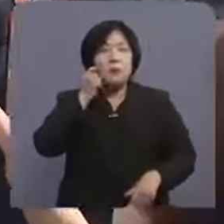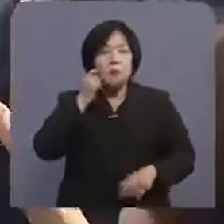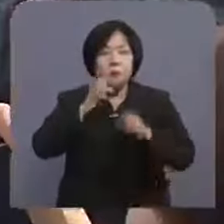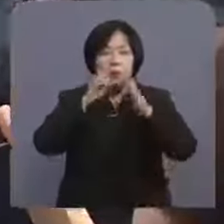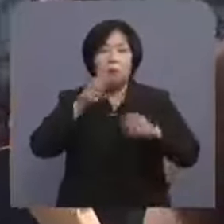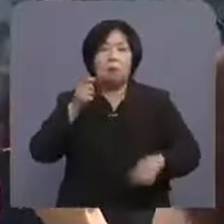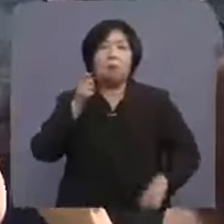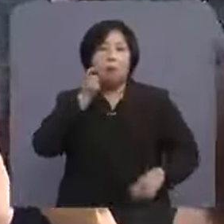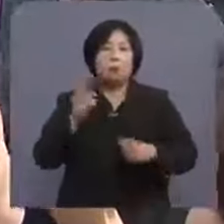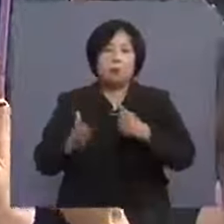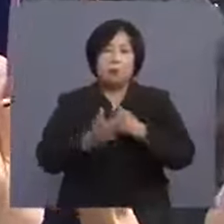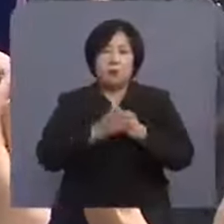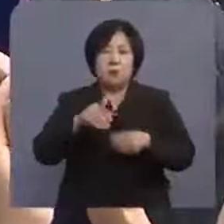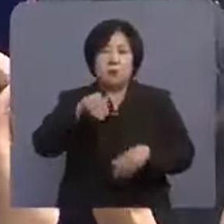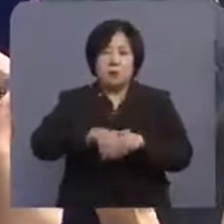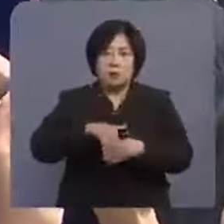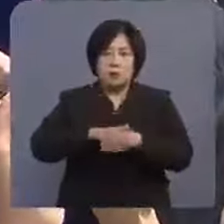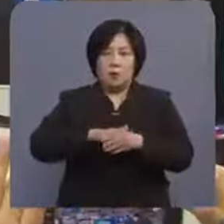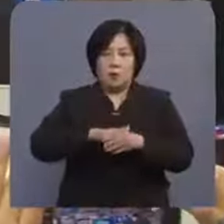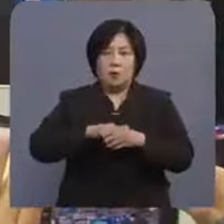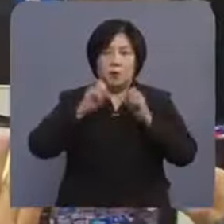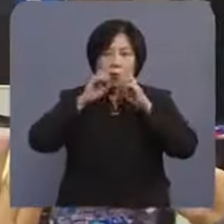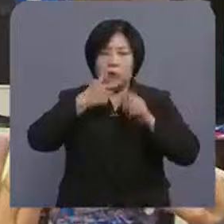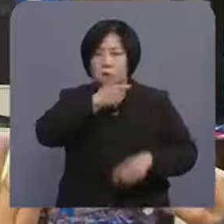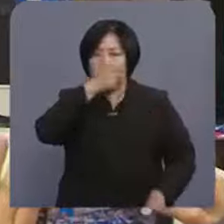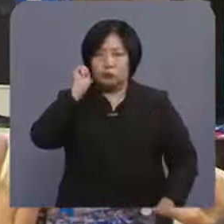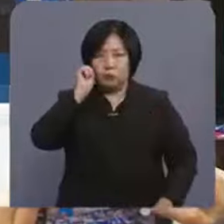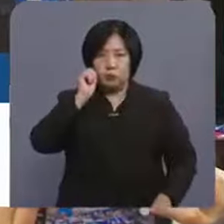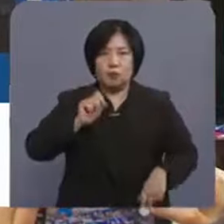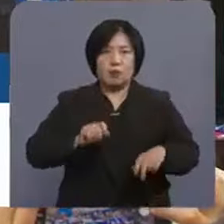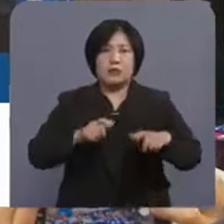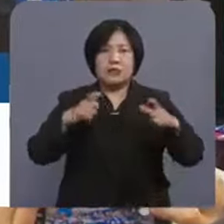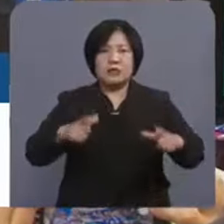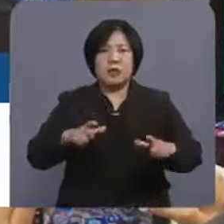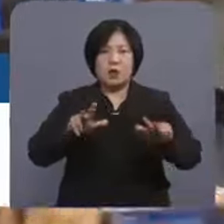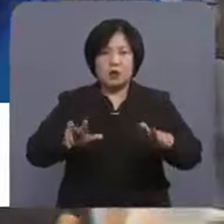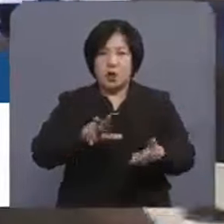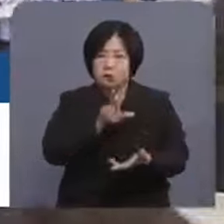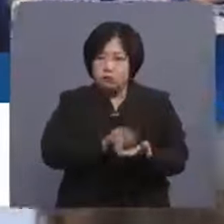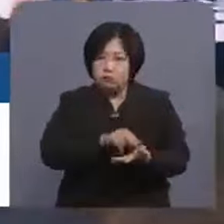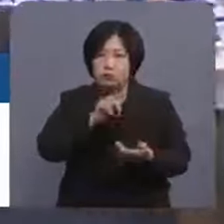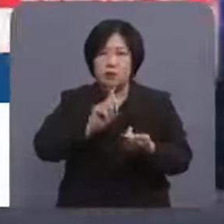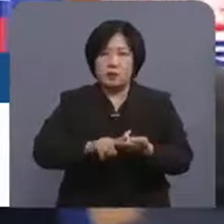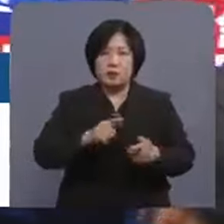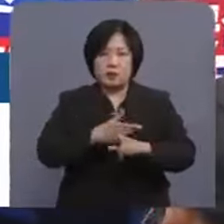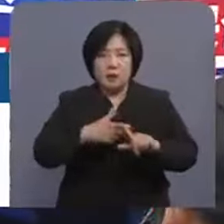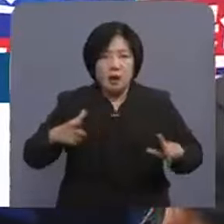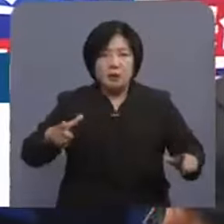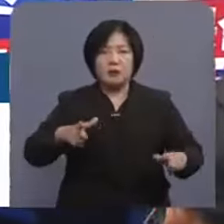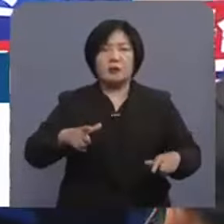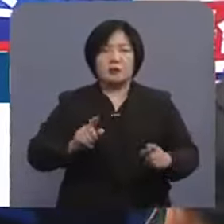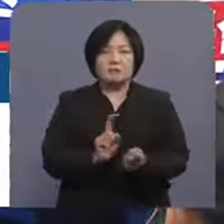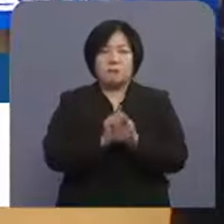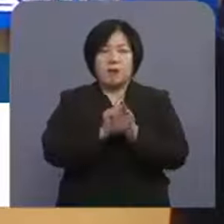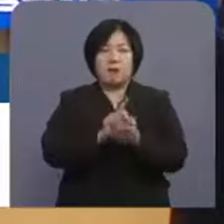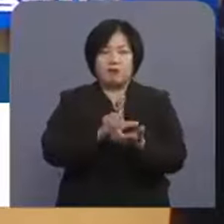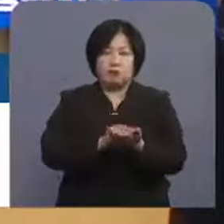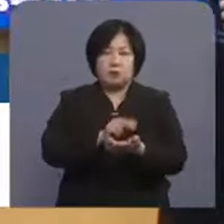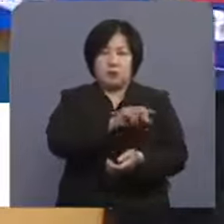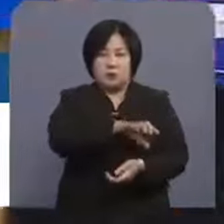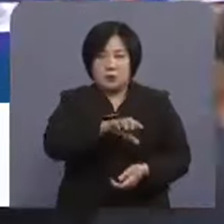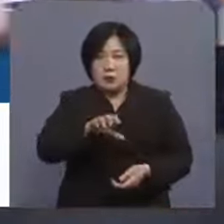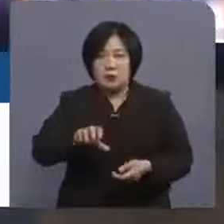부족했다는 평가도 나옵니다. 지역 현안이라든지 지금 지역이 처한 어떤